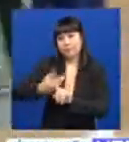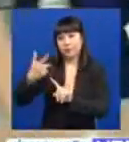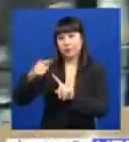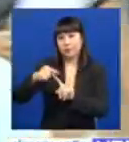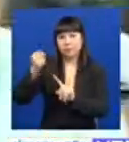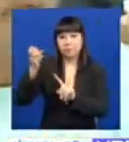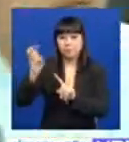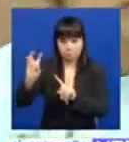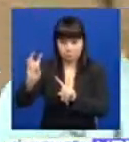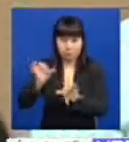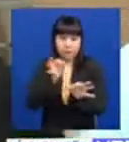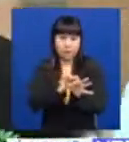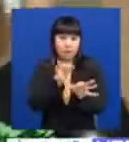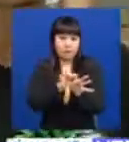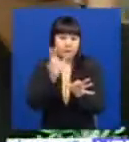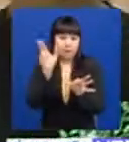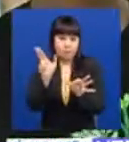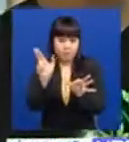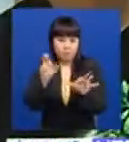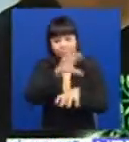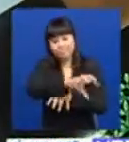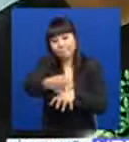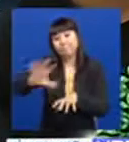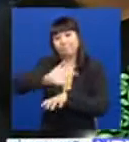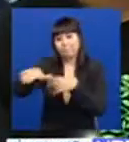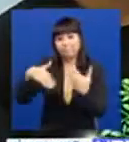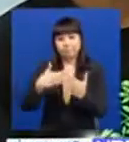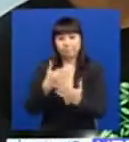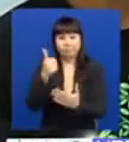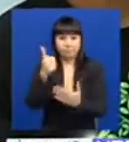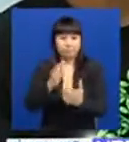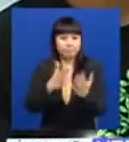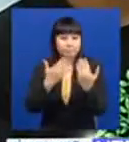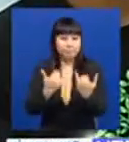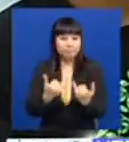นี้ที่ธนาคารกสิกรไทยทุกสาขา